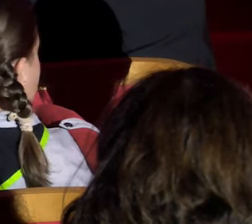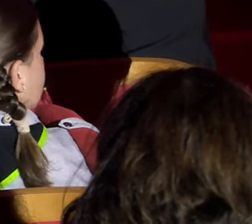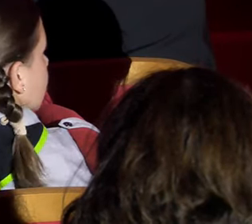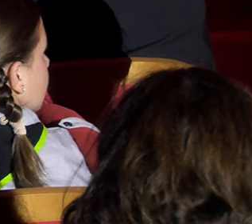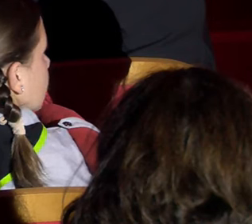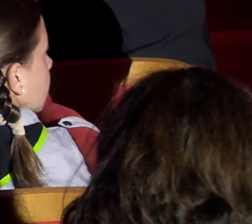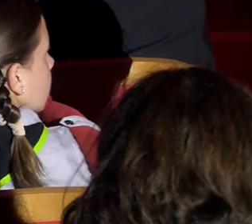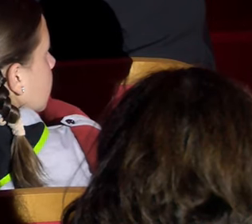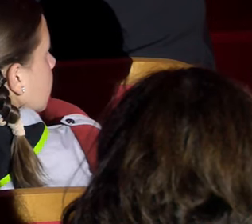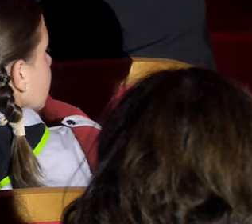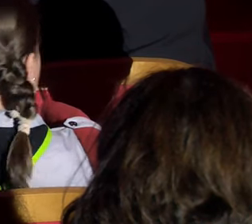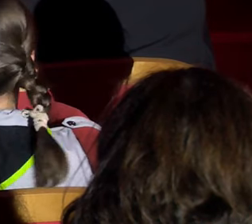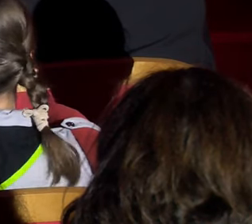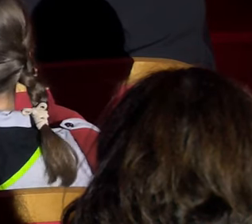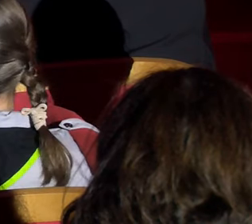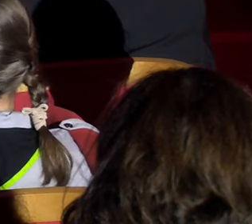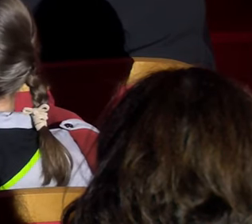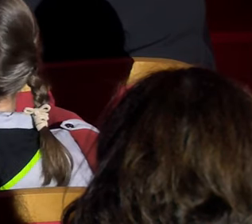szczodrobliwości.